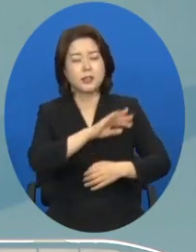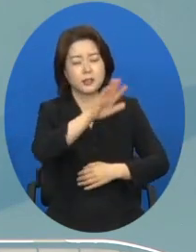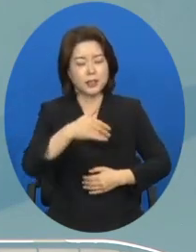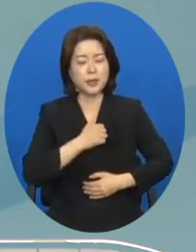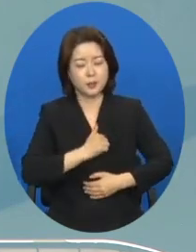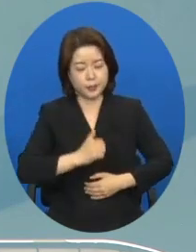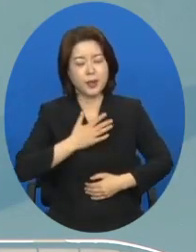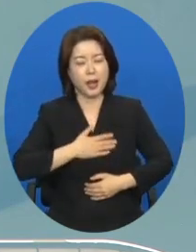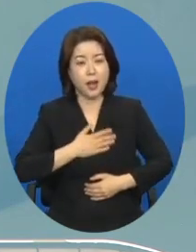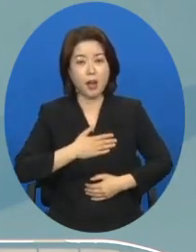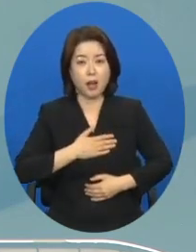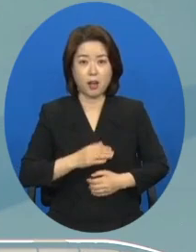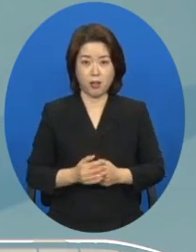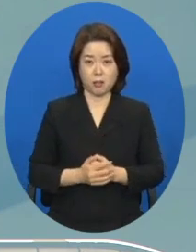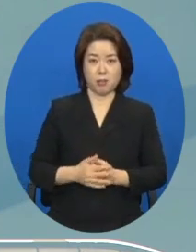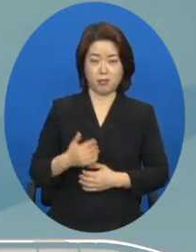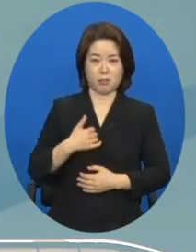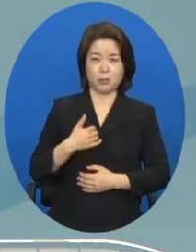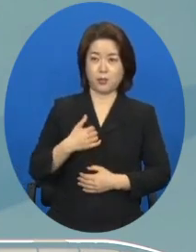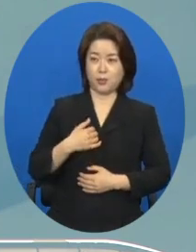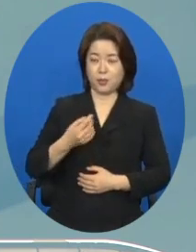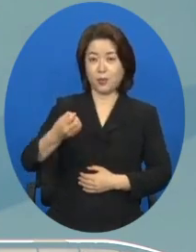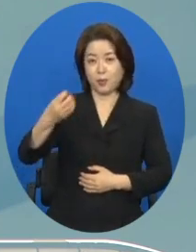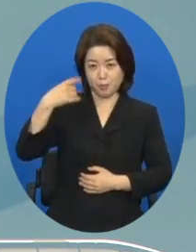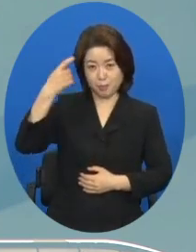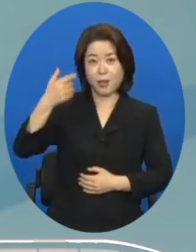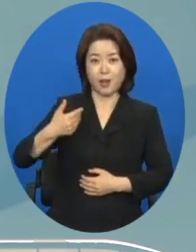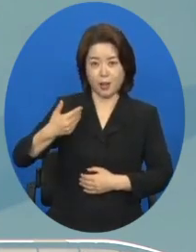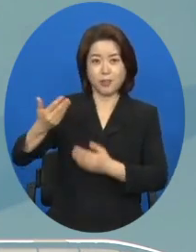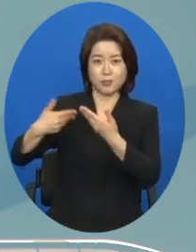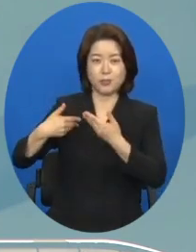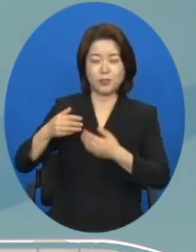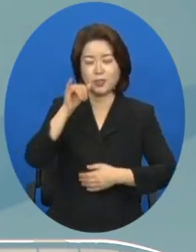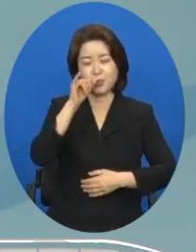계시다. 저에게도 그 말씀을 하신 거예요.